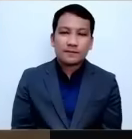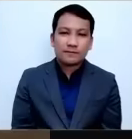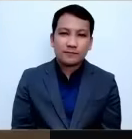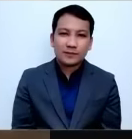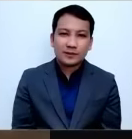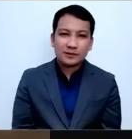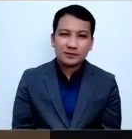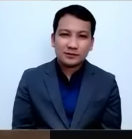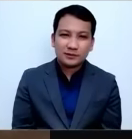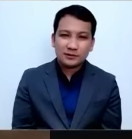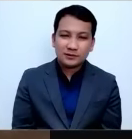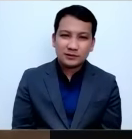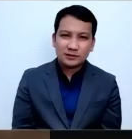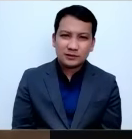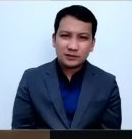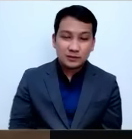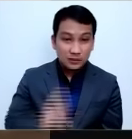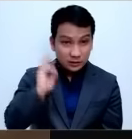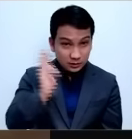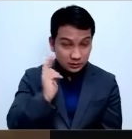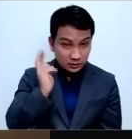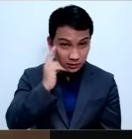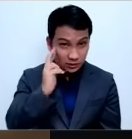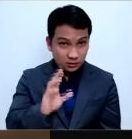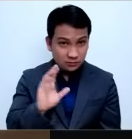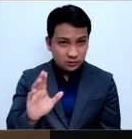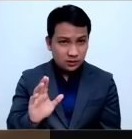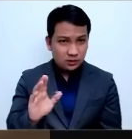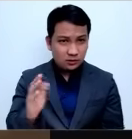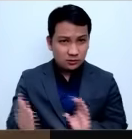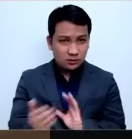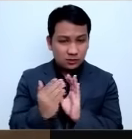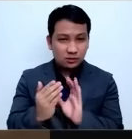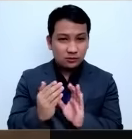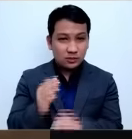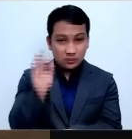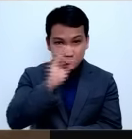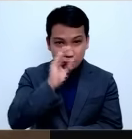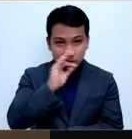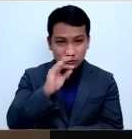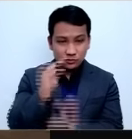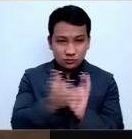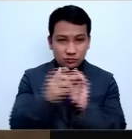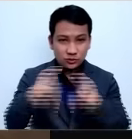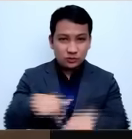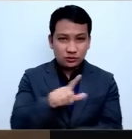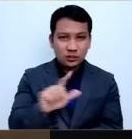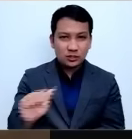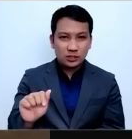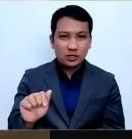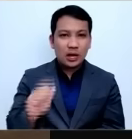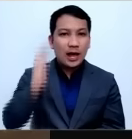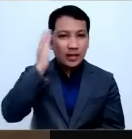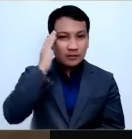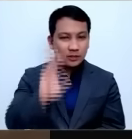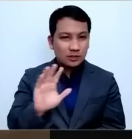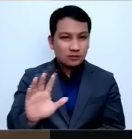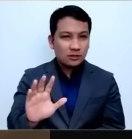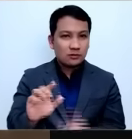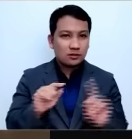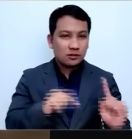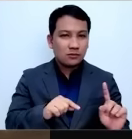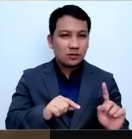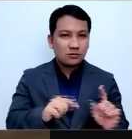Just isa nga sa mga layunin ni Pangulong Bongbong Marcos ay harapin ang Filipino community dito sa Los Angeles. Alam naman natin na isa sa